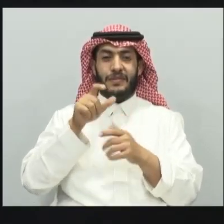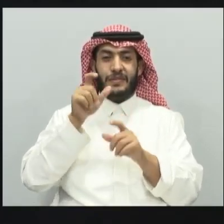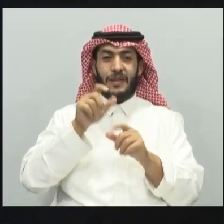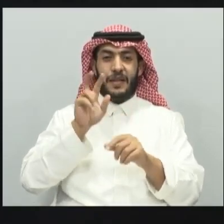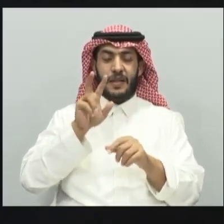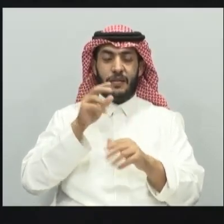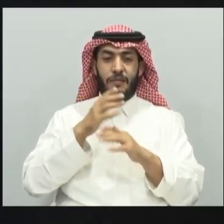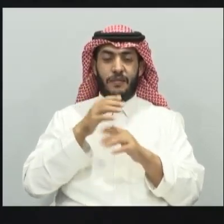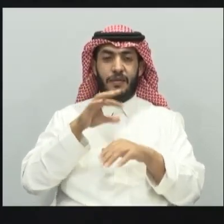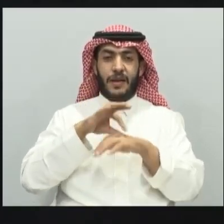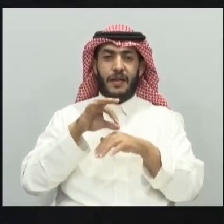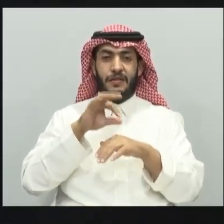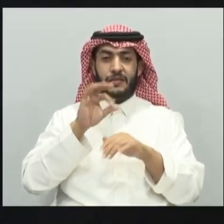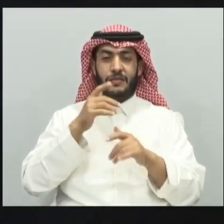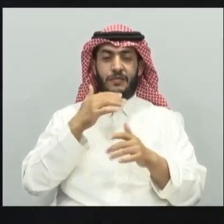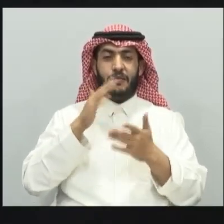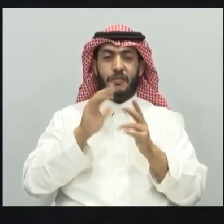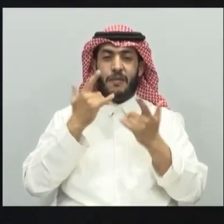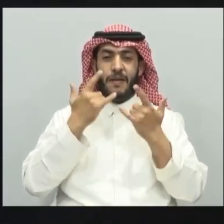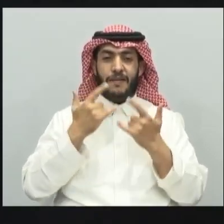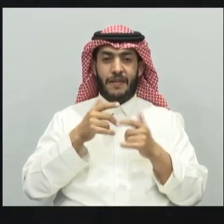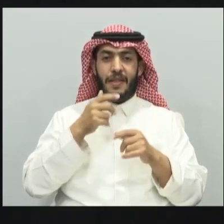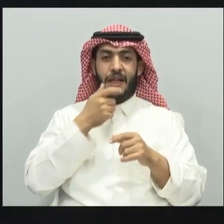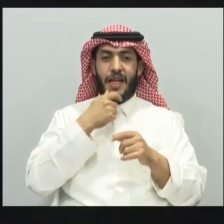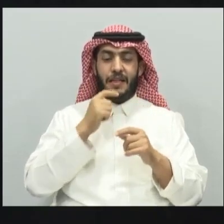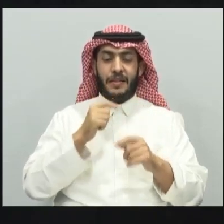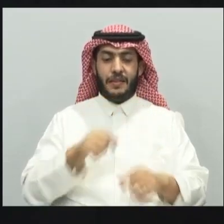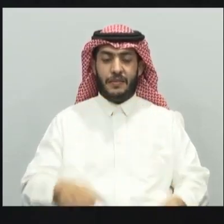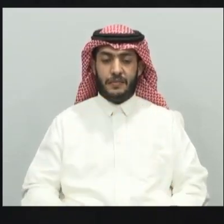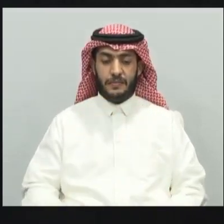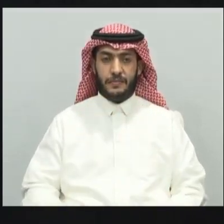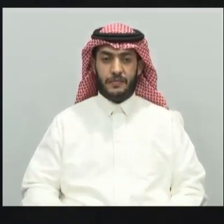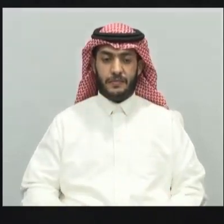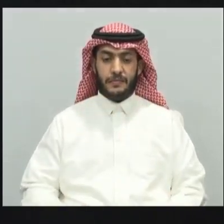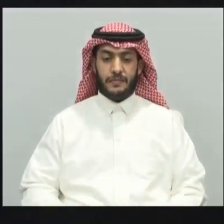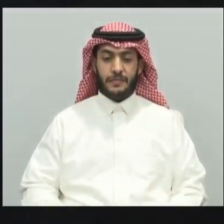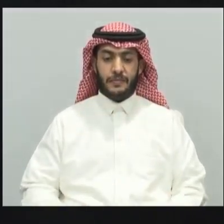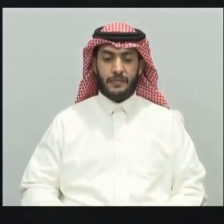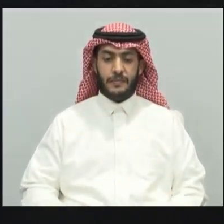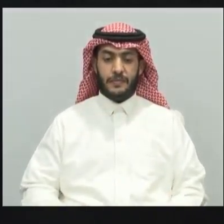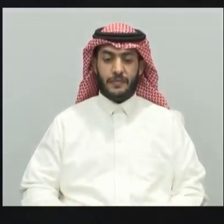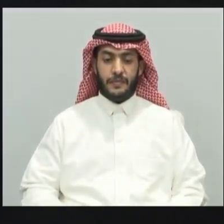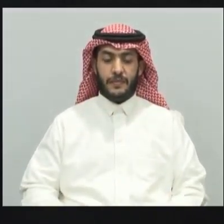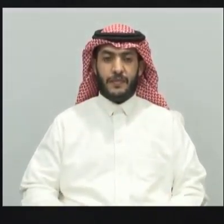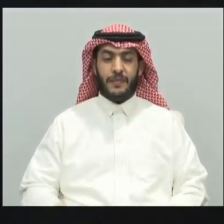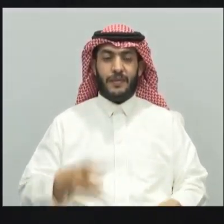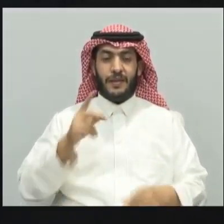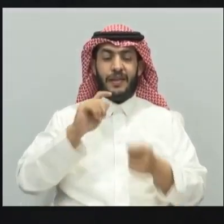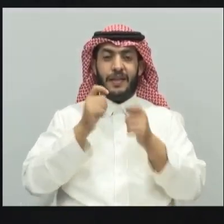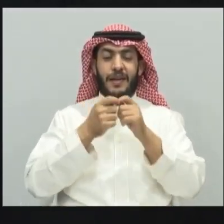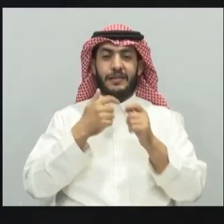الكذاب لاهام الناس خلو هذا الاسناد من هذا الكذاب ايضا من الصور في هذا